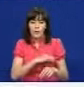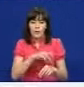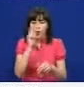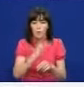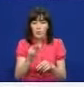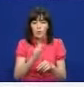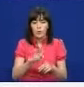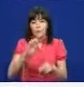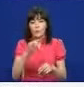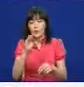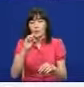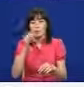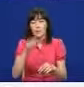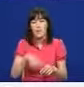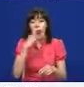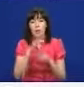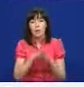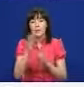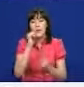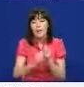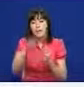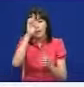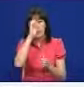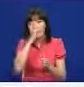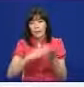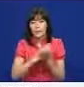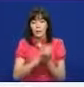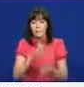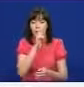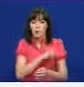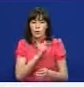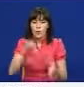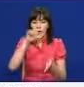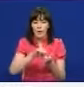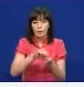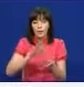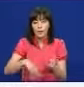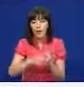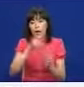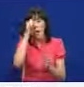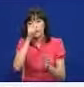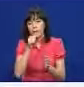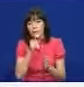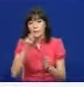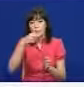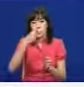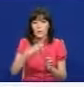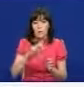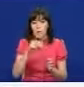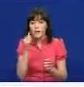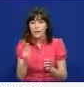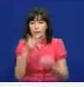жатыр. Бақыткүл Ешмұратованың айтуынша, әрбір мемлекеттік қызметші жұмысқа қабылданғаннан кейін 6 ай ішінде 120 сағаттық